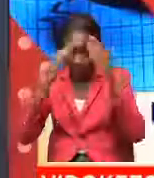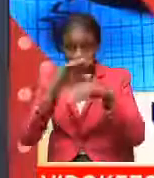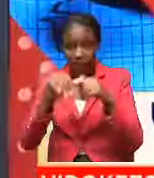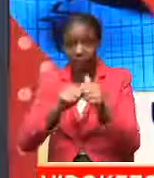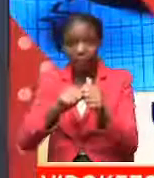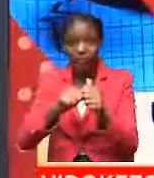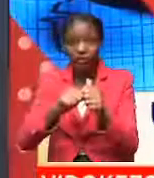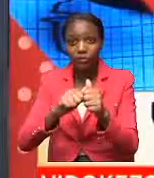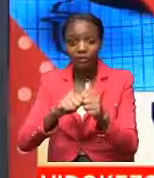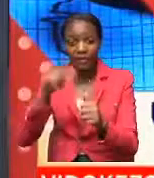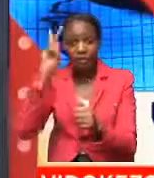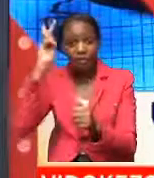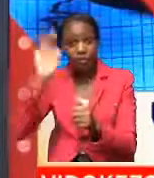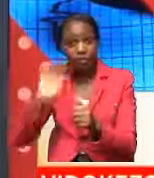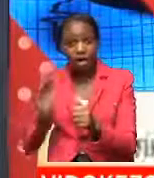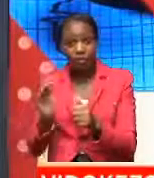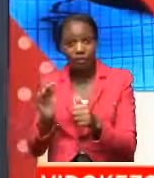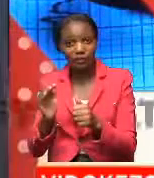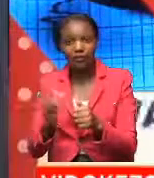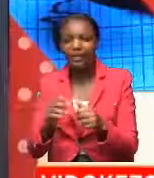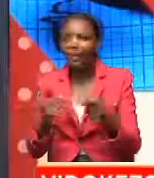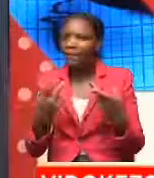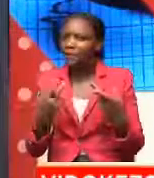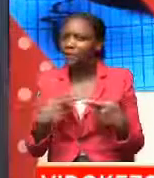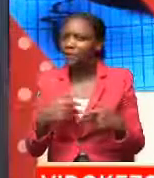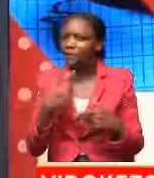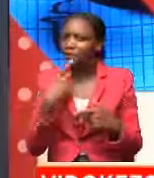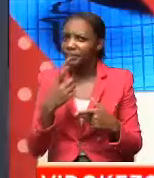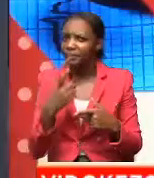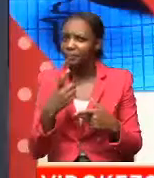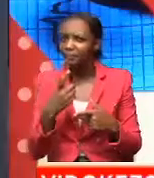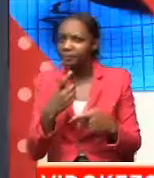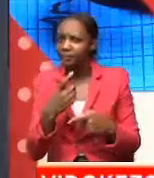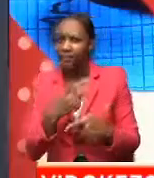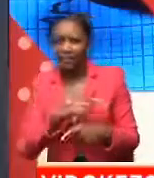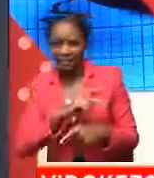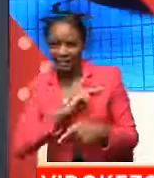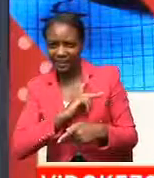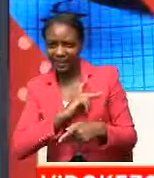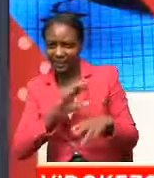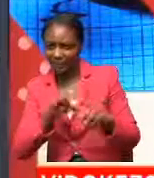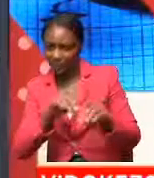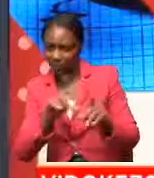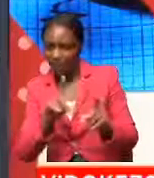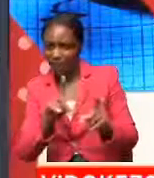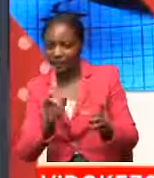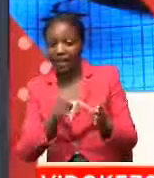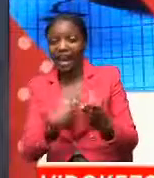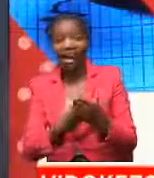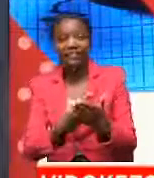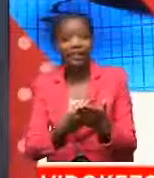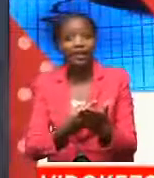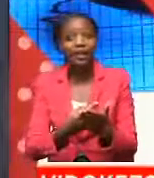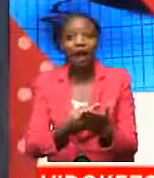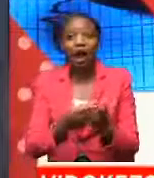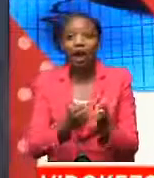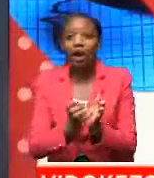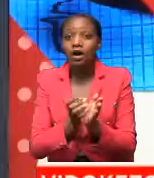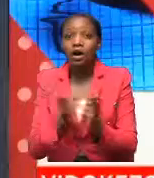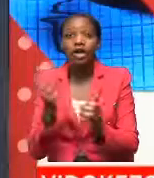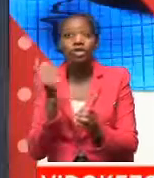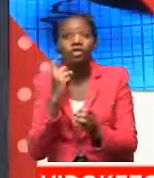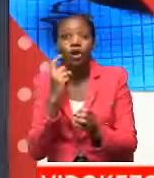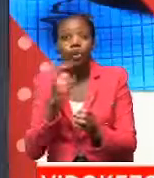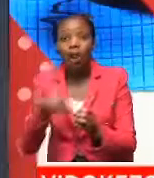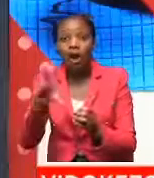Kaunti jirani ya Kiambu na Nikua wanasema kuwa chanda chema uvikwa pete ili limedhihirika baada ya duka kuu la Naivas mjini